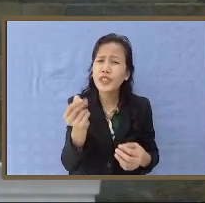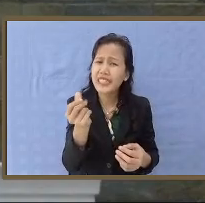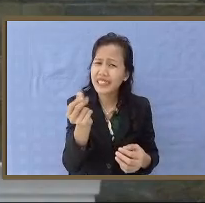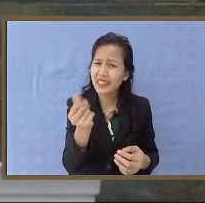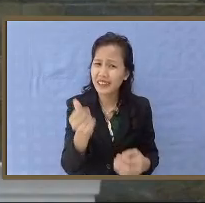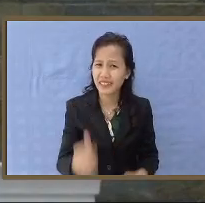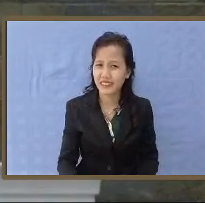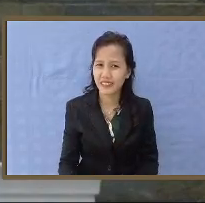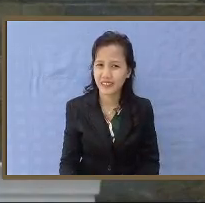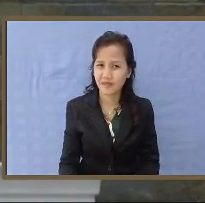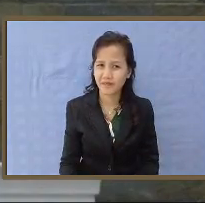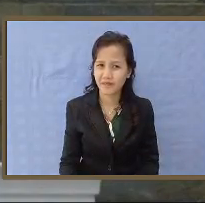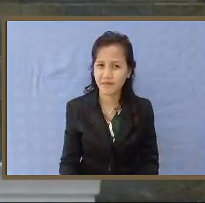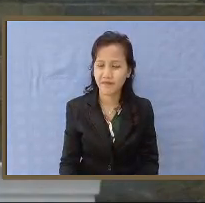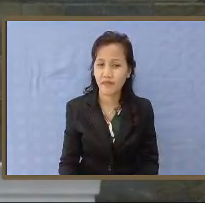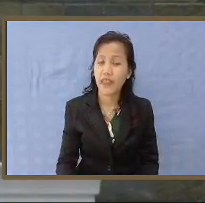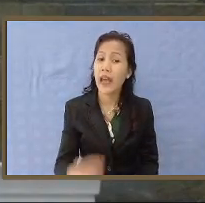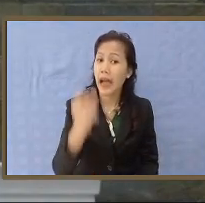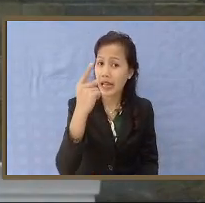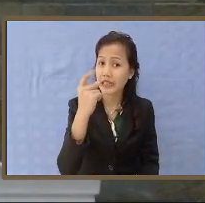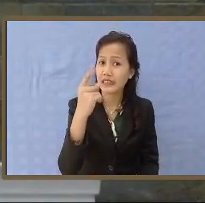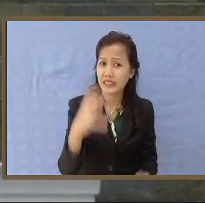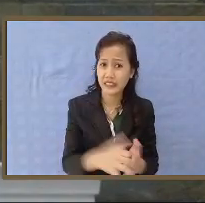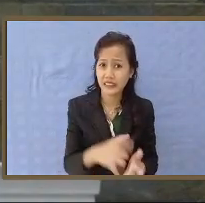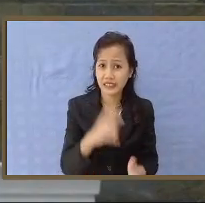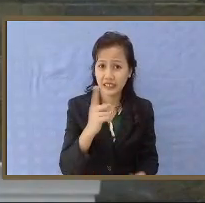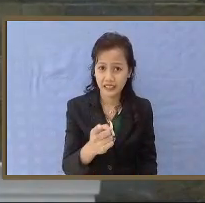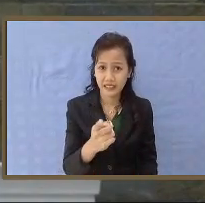Amen. Do you understand that?